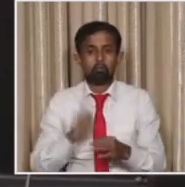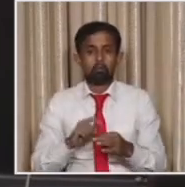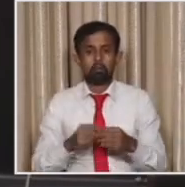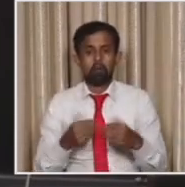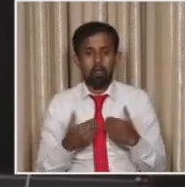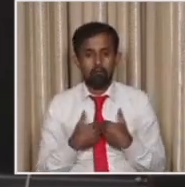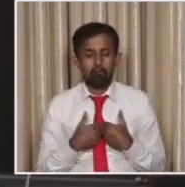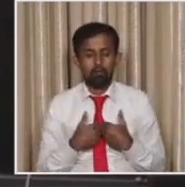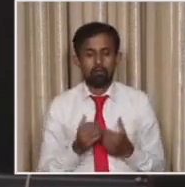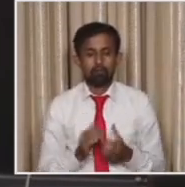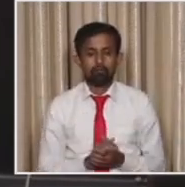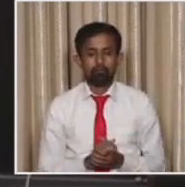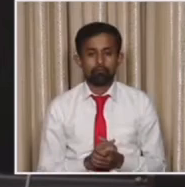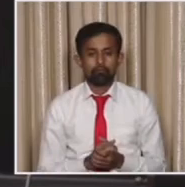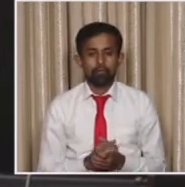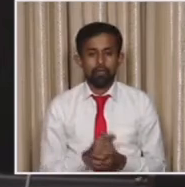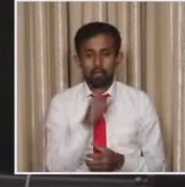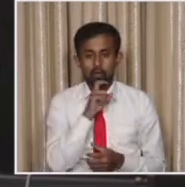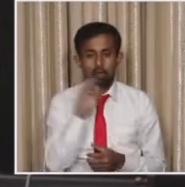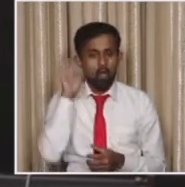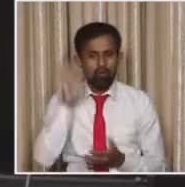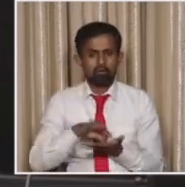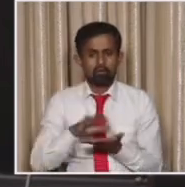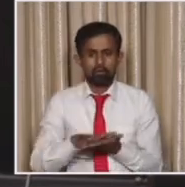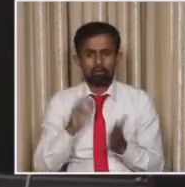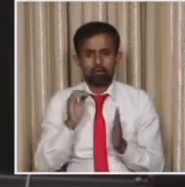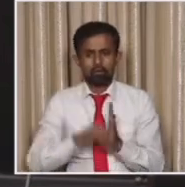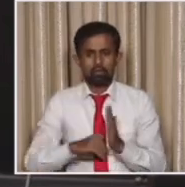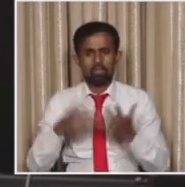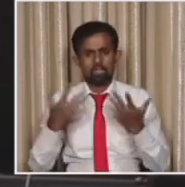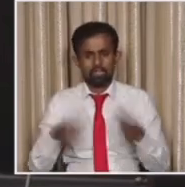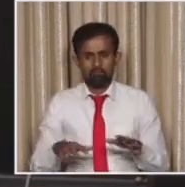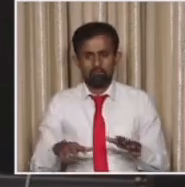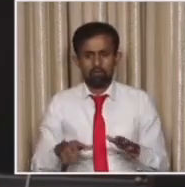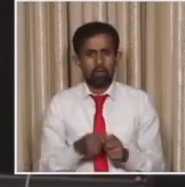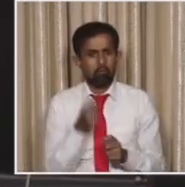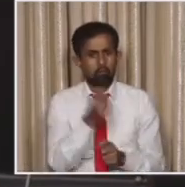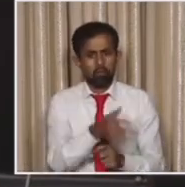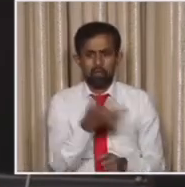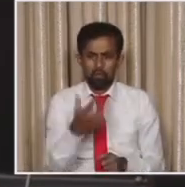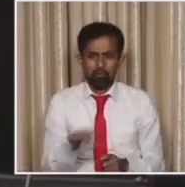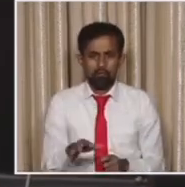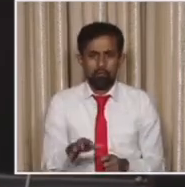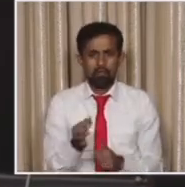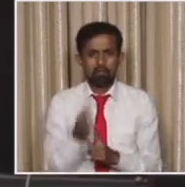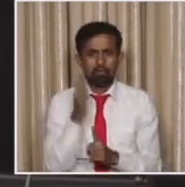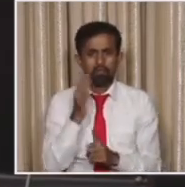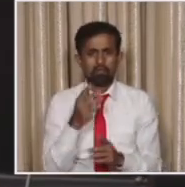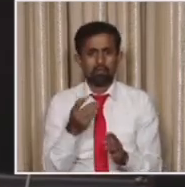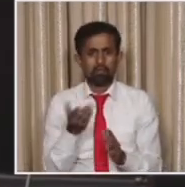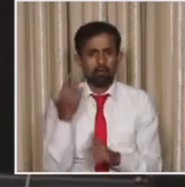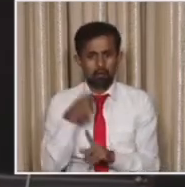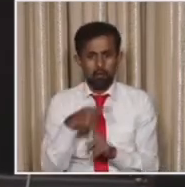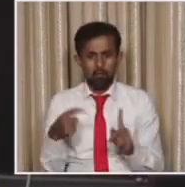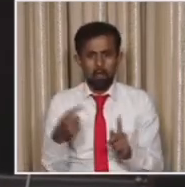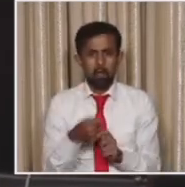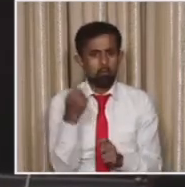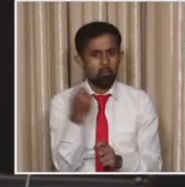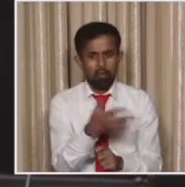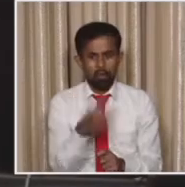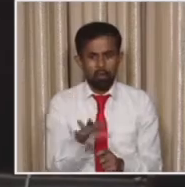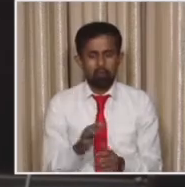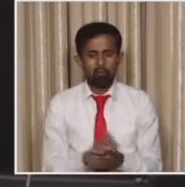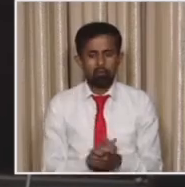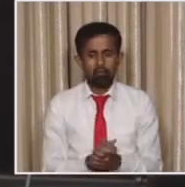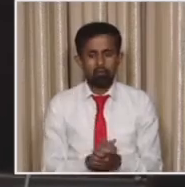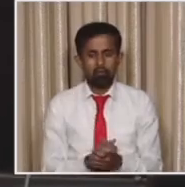බවට පත් වෙනවා. දැන් නඩු අහලා තීන්දුවක් දීලා දඩ ගහලා තිවර නම් දඩත් ගෙවලා නම් සමහරක් අය දන්නාදී පුතුමත් ගෙවලා හිටපු කොටහක්. එතකොට